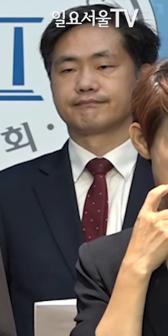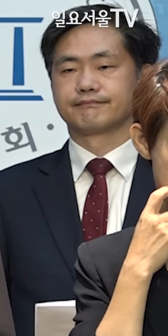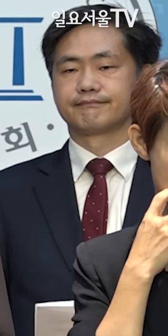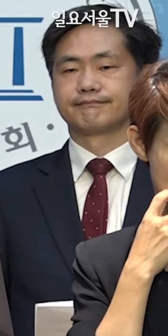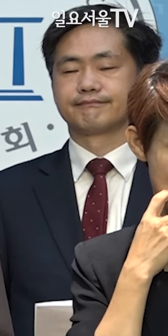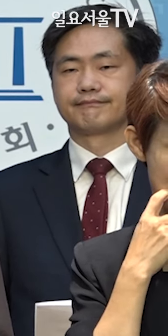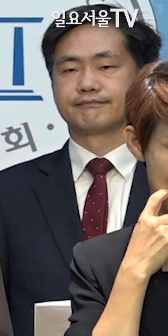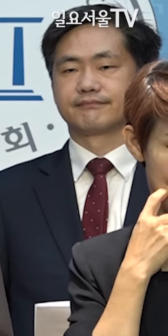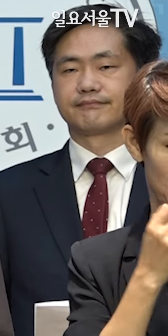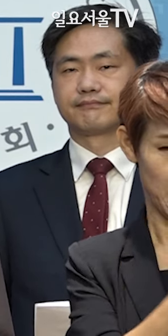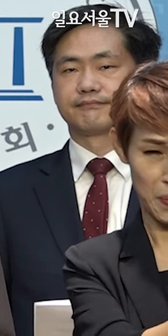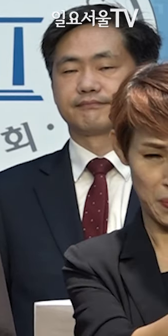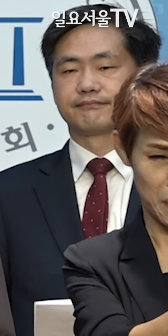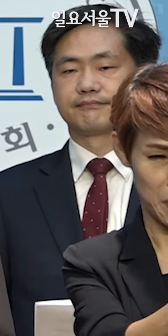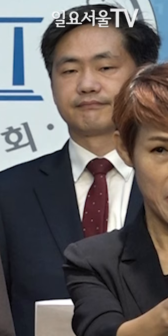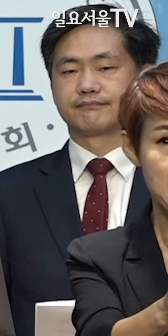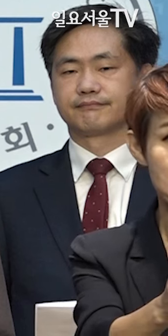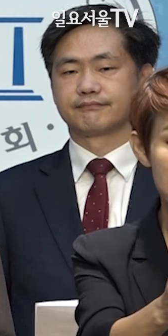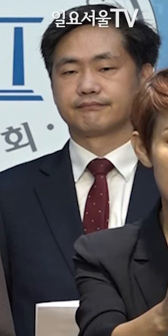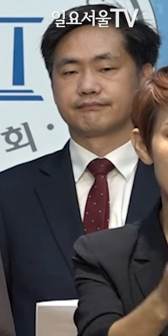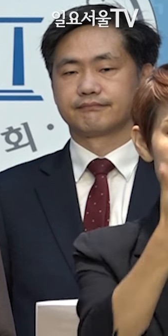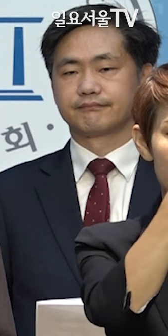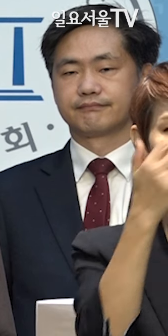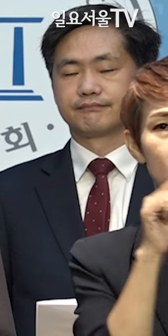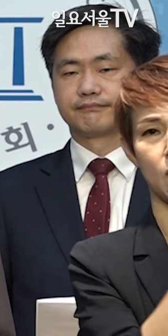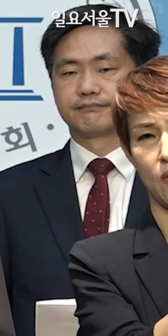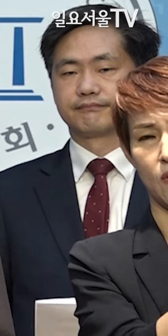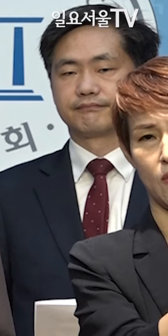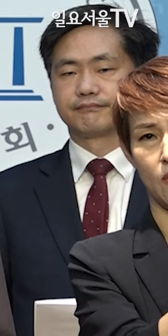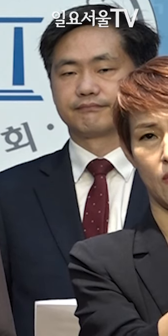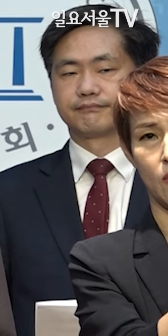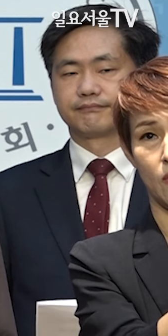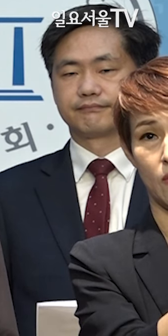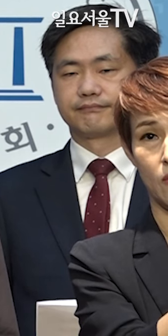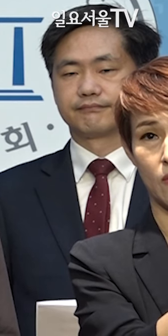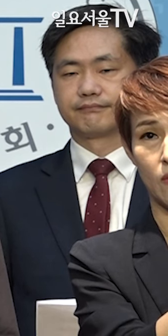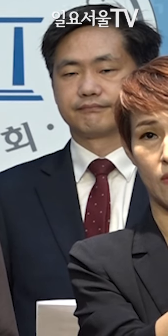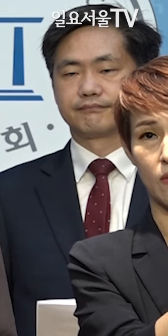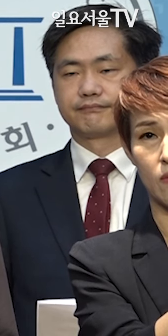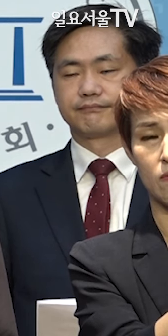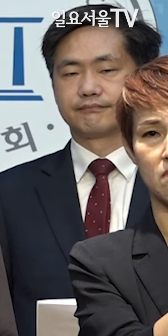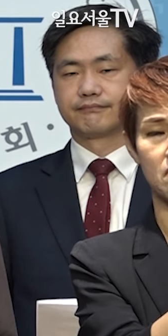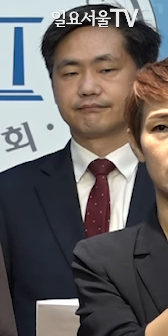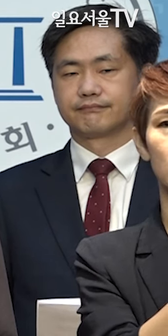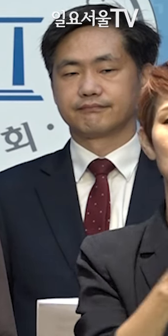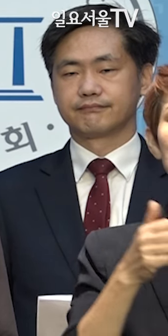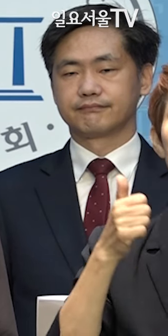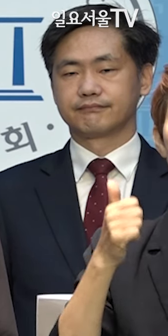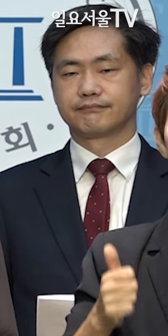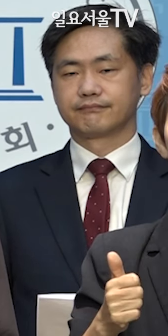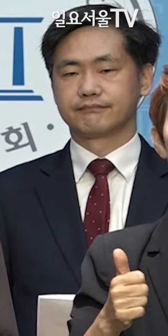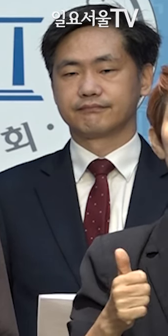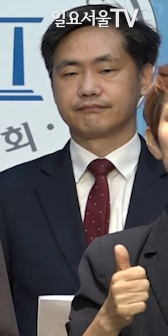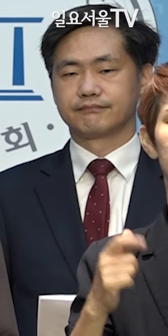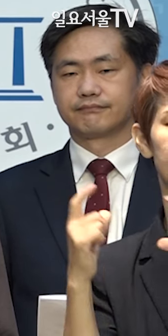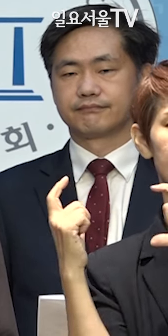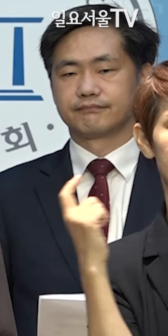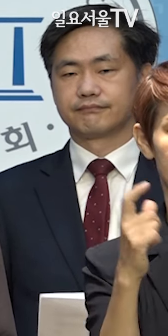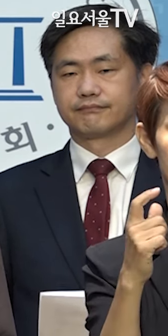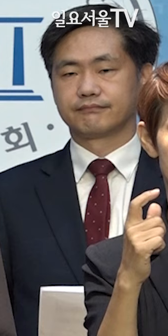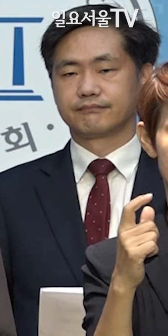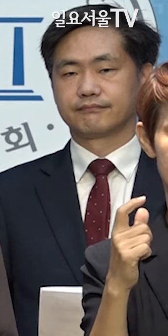위중 교사범 이재명 민주당 대표가 법 공정한 심을